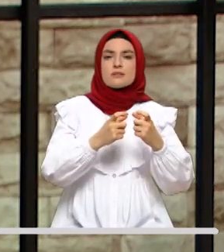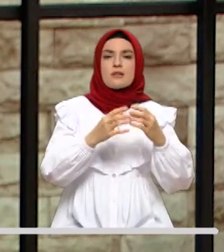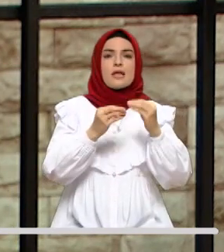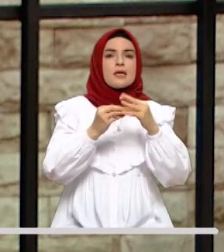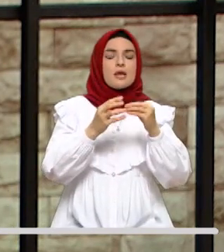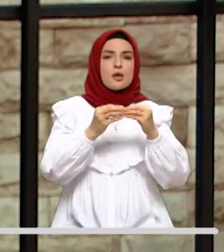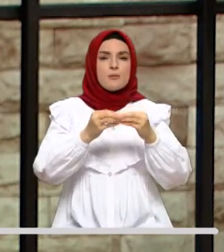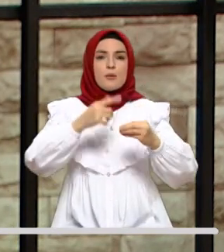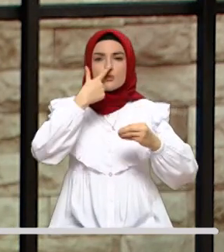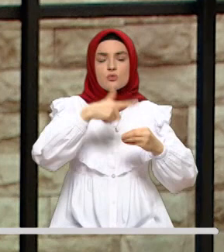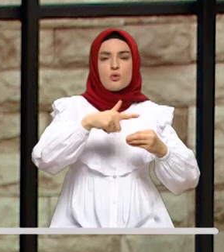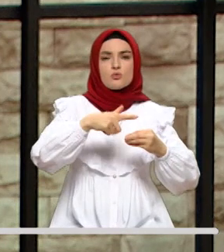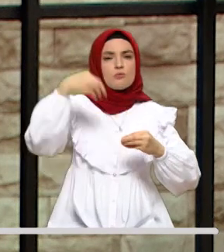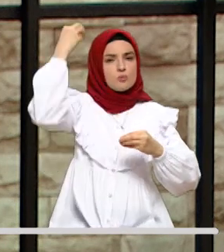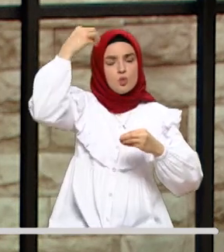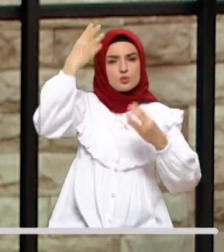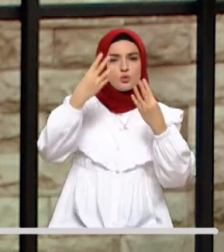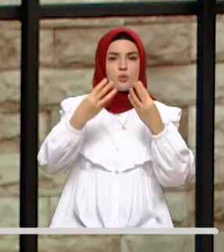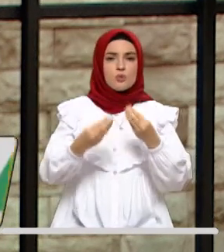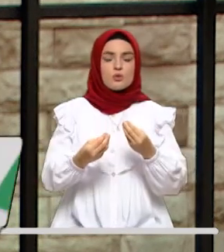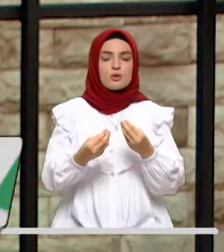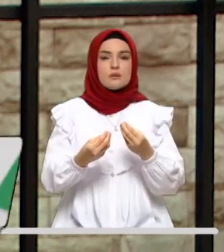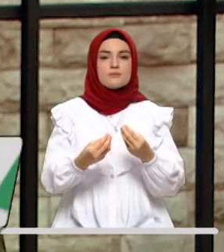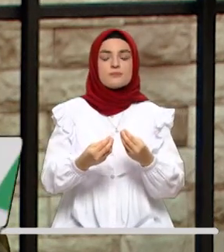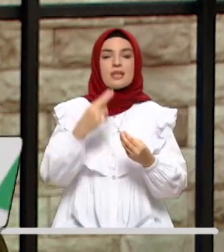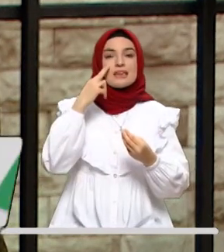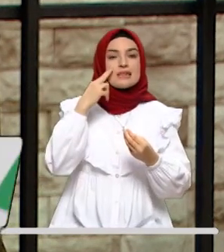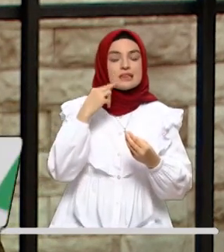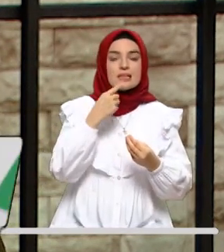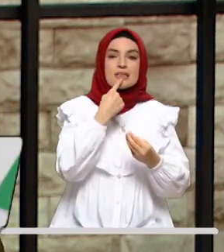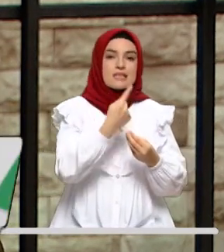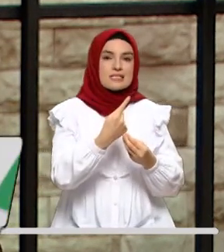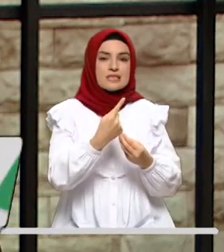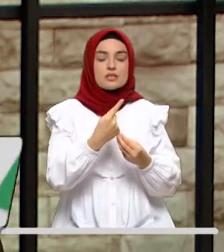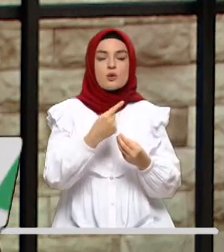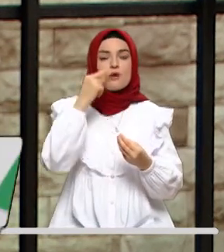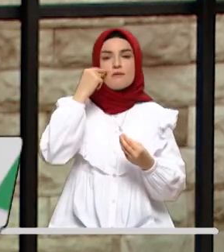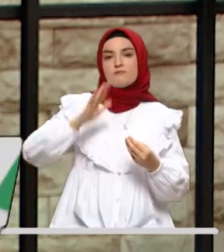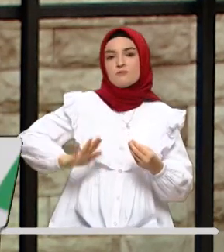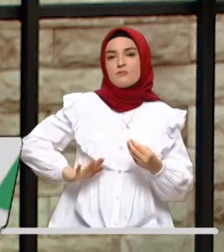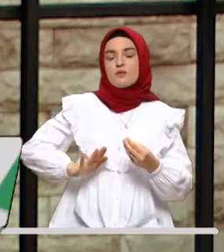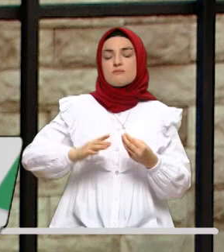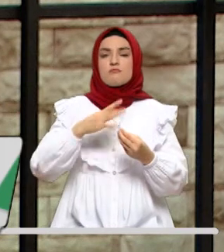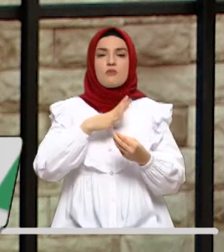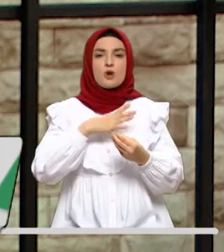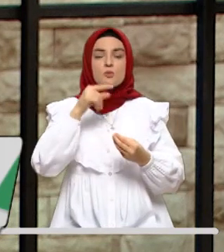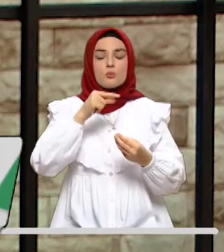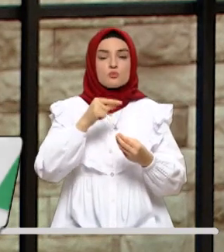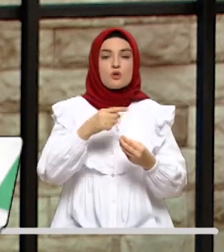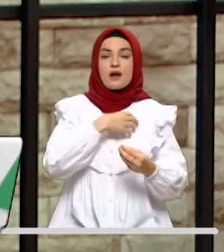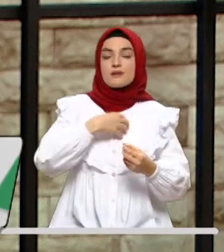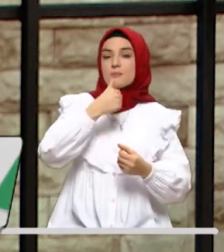İstanbul'a gelen hoca olan Temiz Tahir Efendi. Mehmet Akif bu anne ve babanın izdivacının